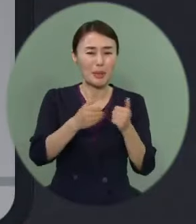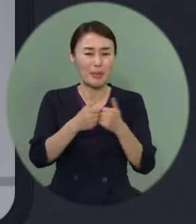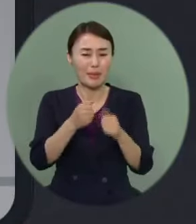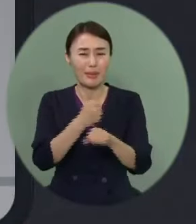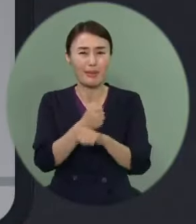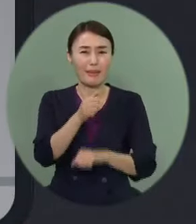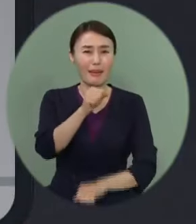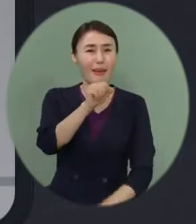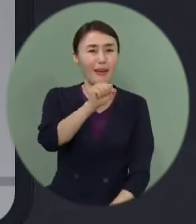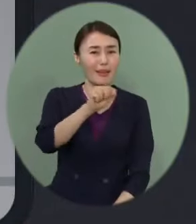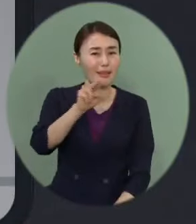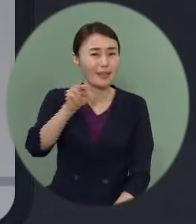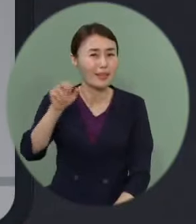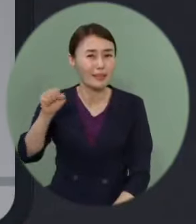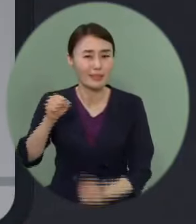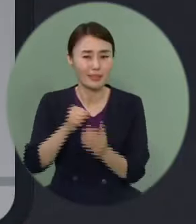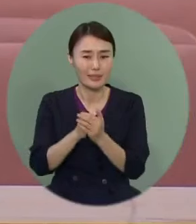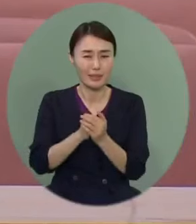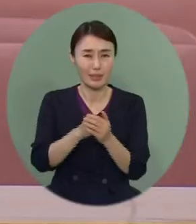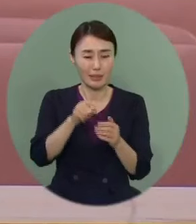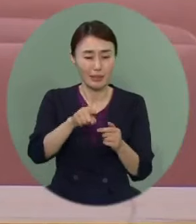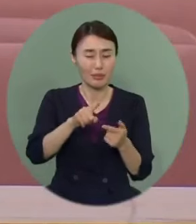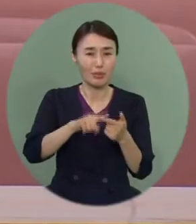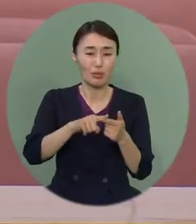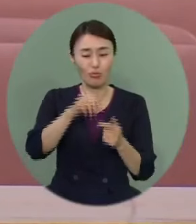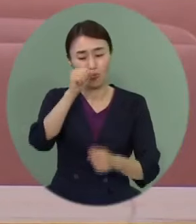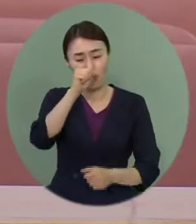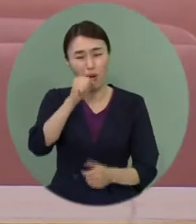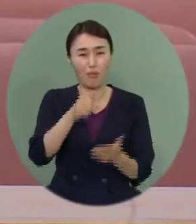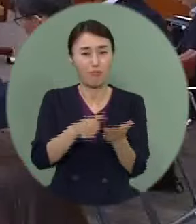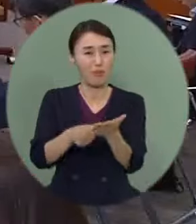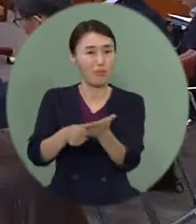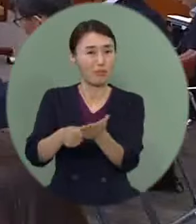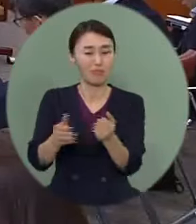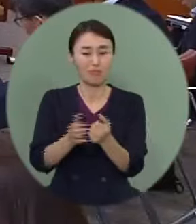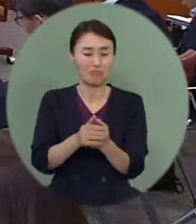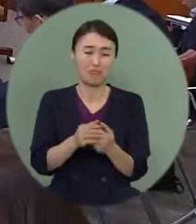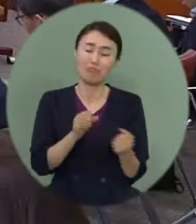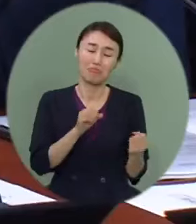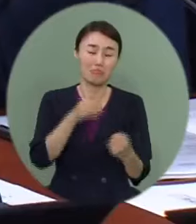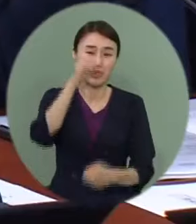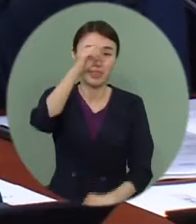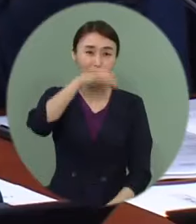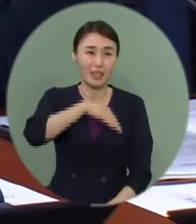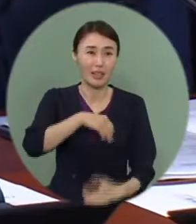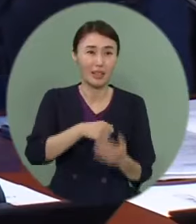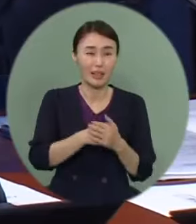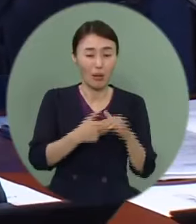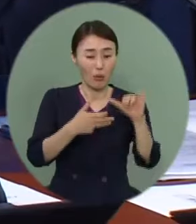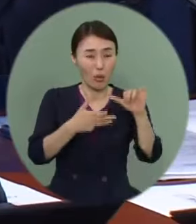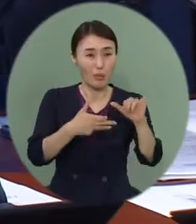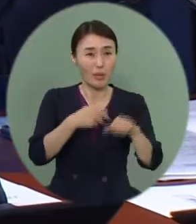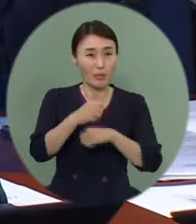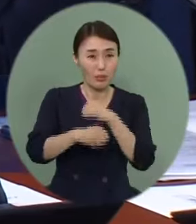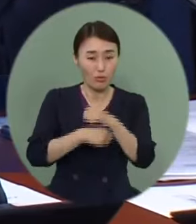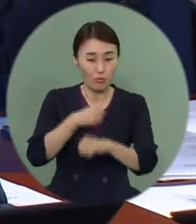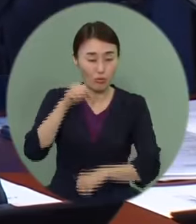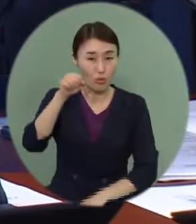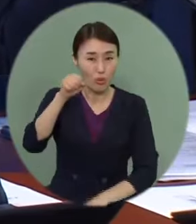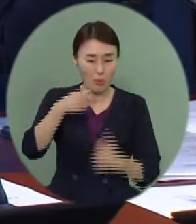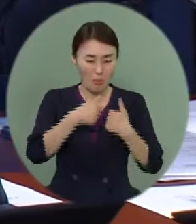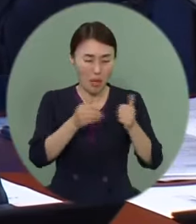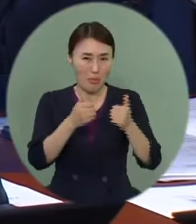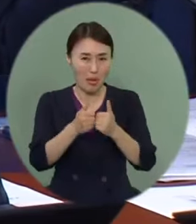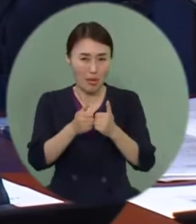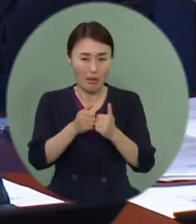왜 좋아요를 눌렀는지 이유를 묻자 대수롭지 않다는 듯 답변합니다. 5.18 민주화 운동 폄훼 혐오